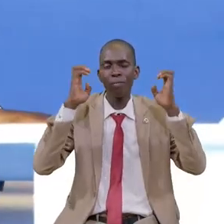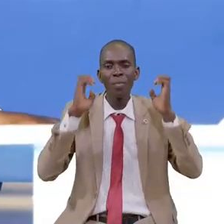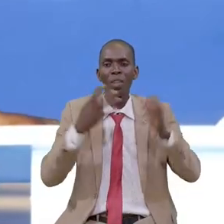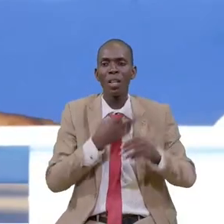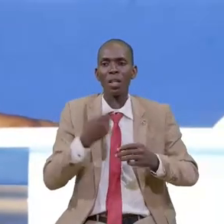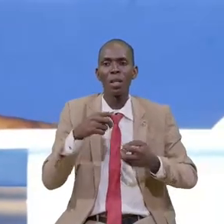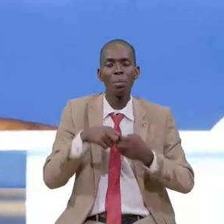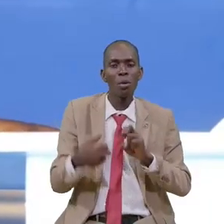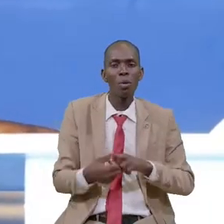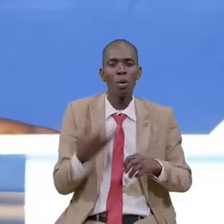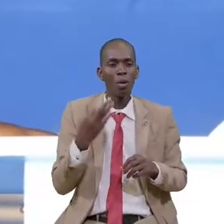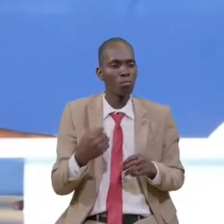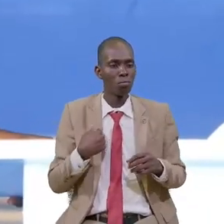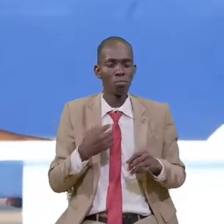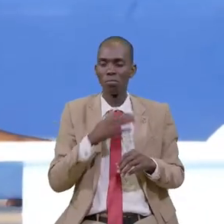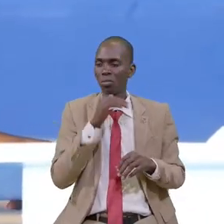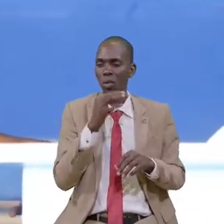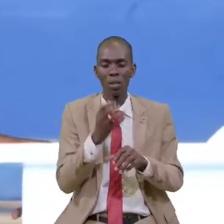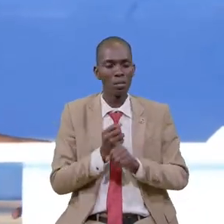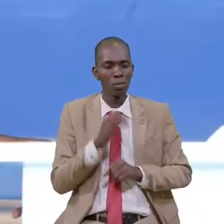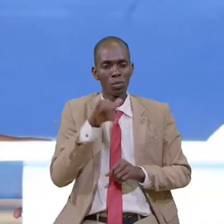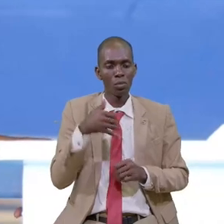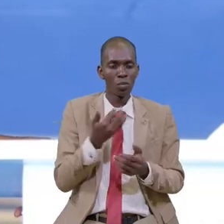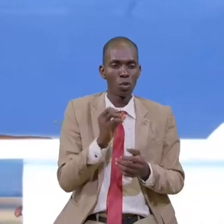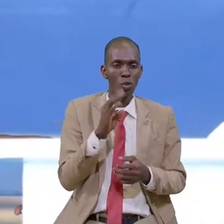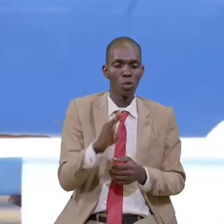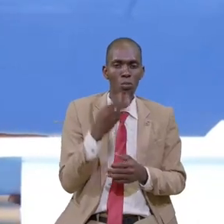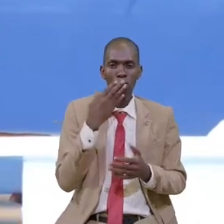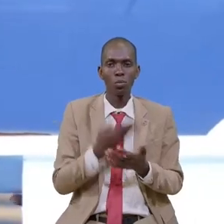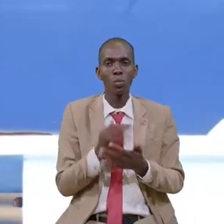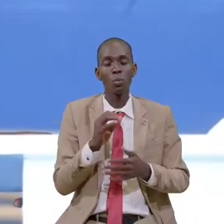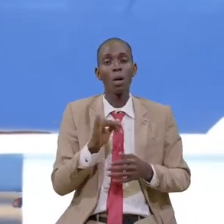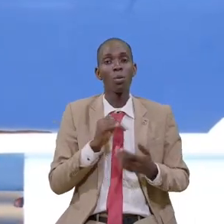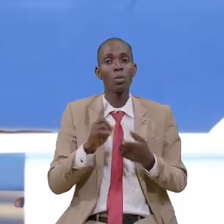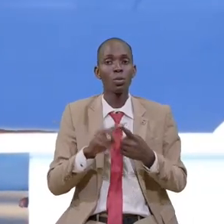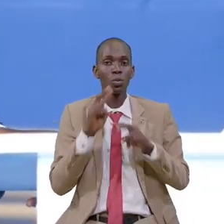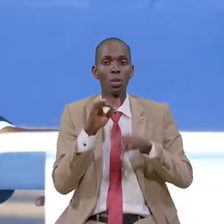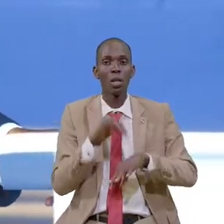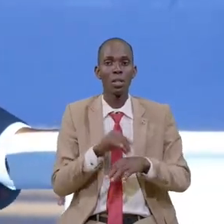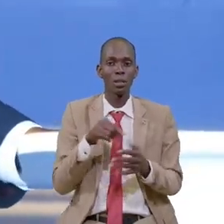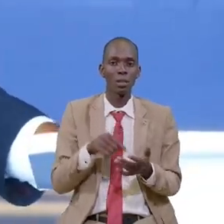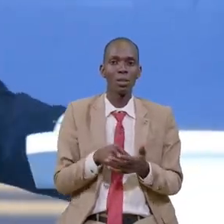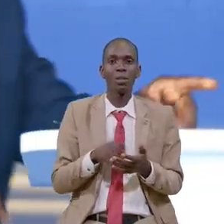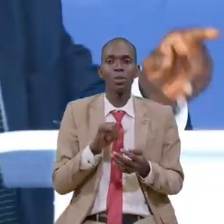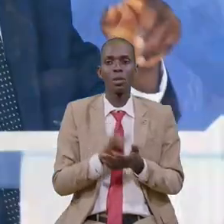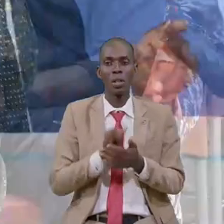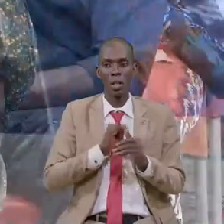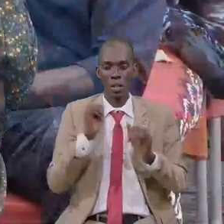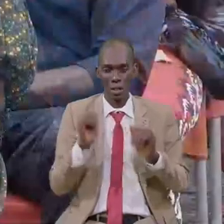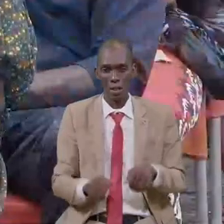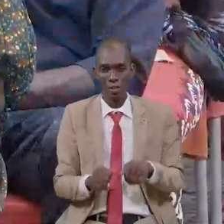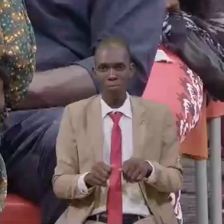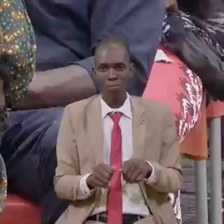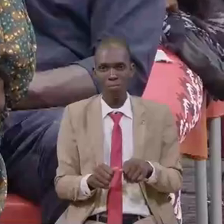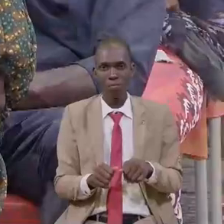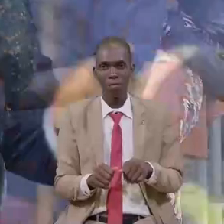la montagne du chômage. Toutes ces montagnes, je veux que tu regardes. Regardez ce qu'on peut